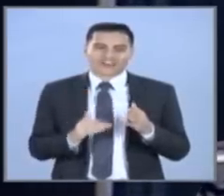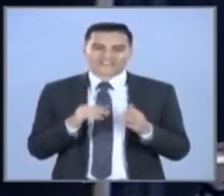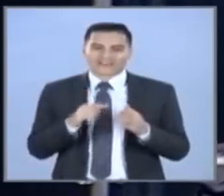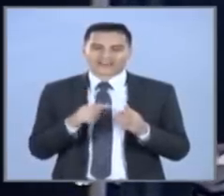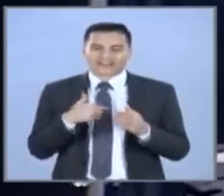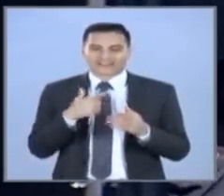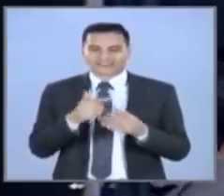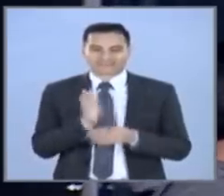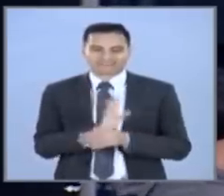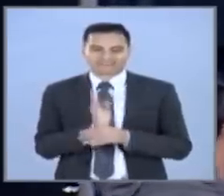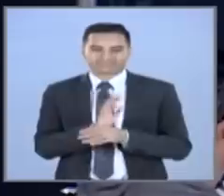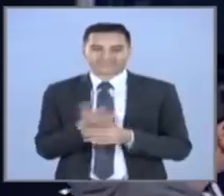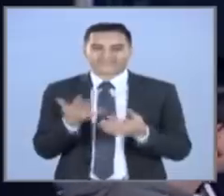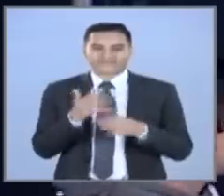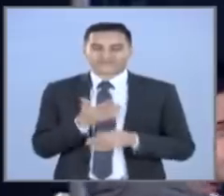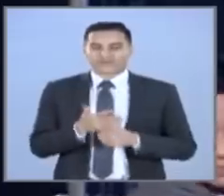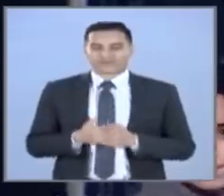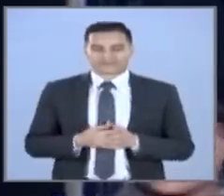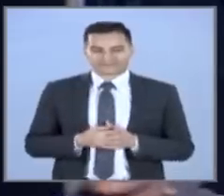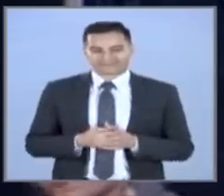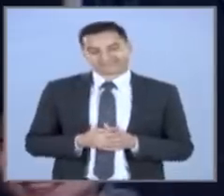المدلع ده. طبعا